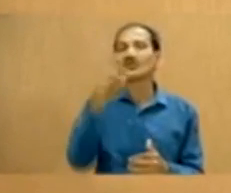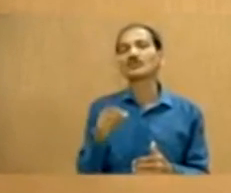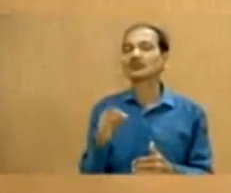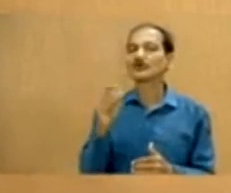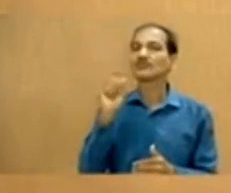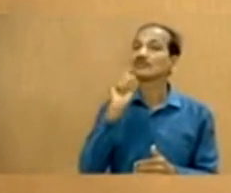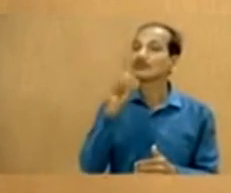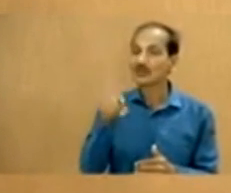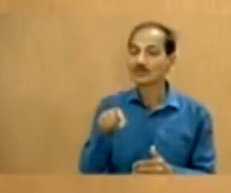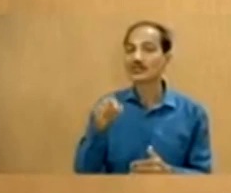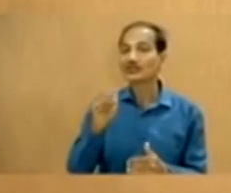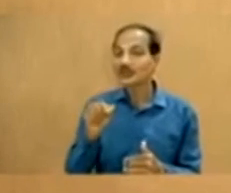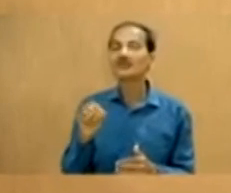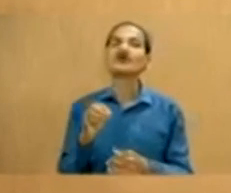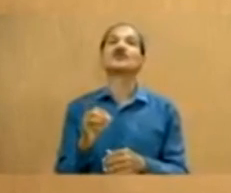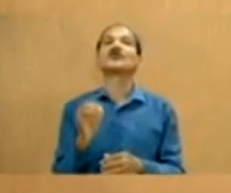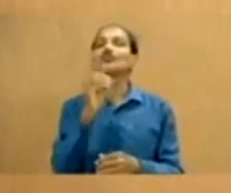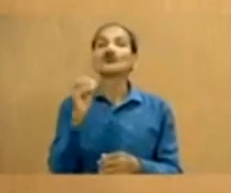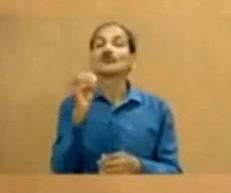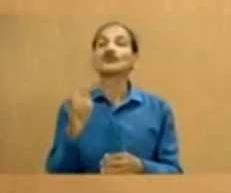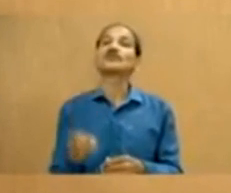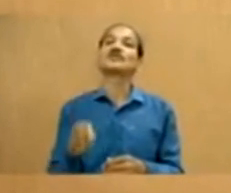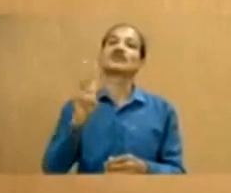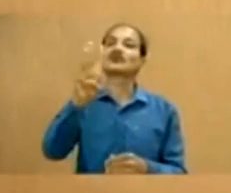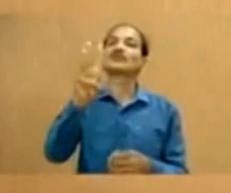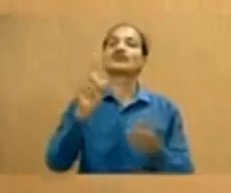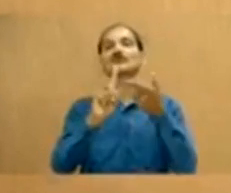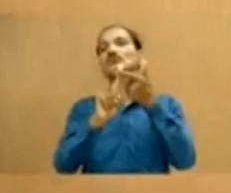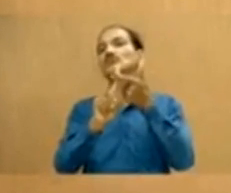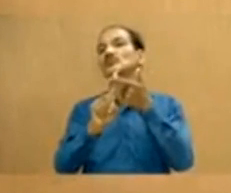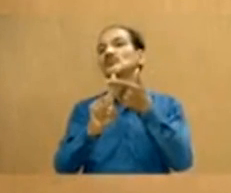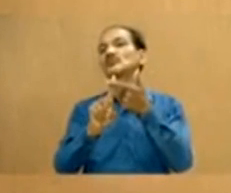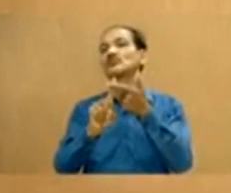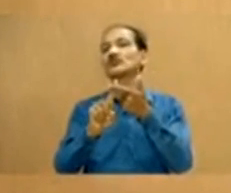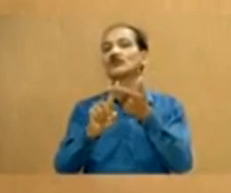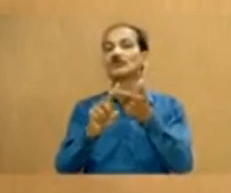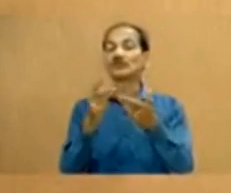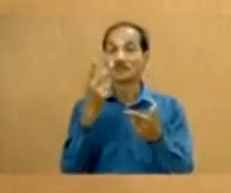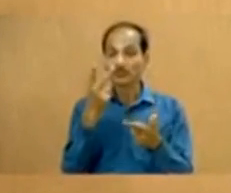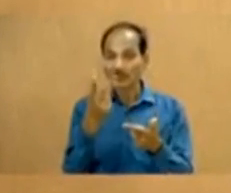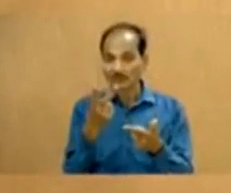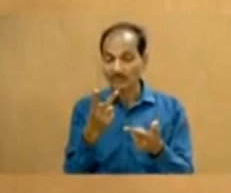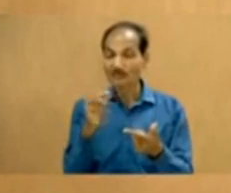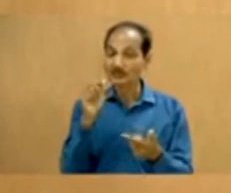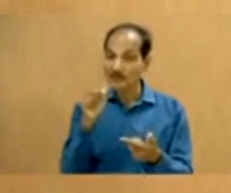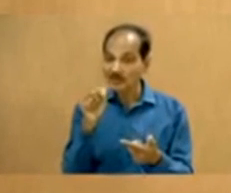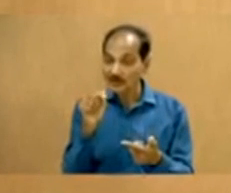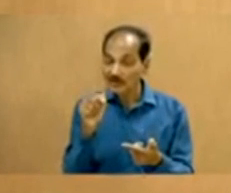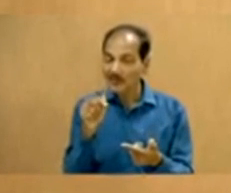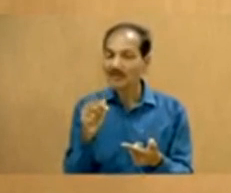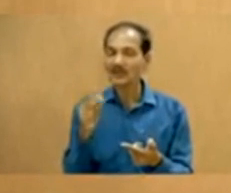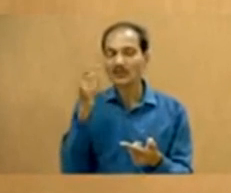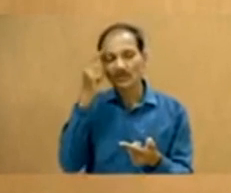ଏପର୍ଯ୍ୟନ୍ତ ବାହାରିଛି, ଏଥିରେ ଆମକୁ ନିଜକୁ ବଧେଇ ଦେବାର ବା ନୀତି ନିୟମ କୋହଳ କରିବାର ସମୟ